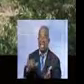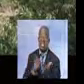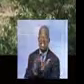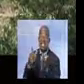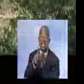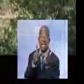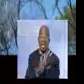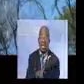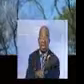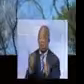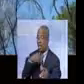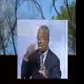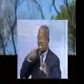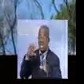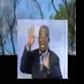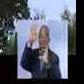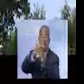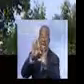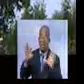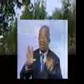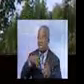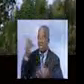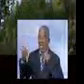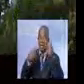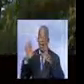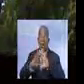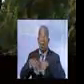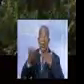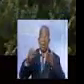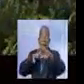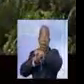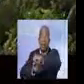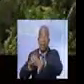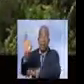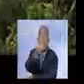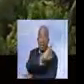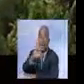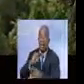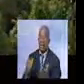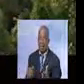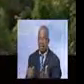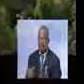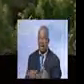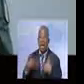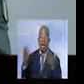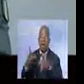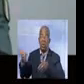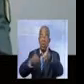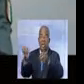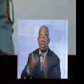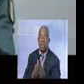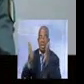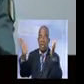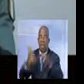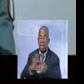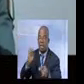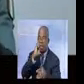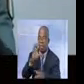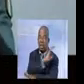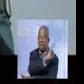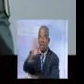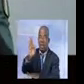juillet 2014 portant code forestier, le directeur régional des eaux et forêts de Ouarzazou, commandant Lambert